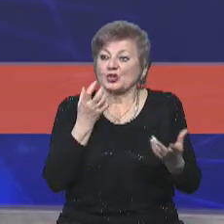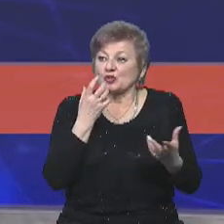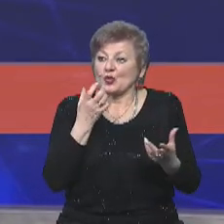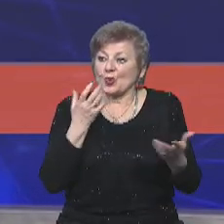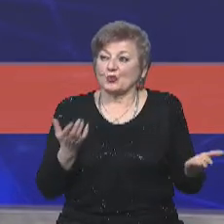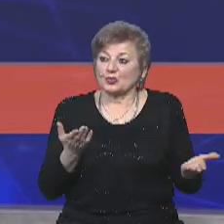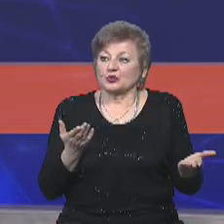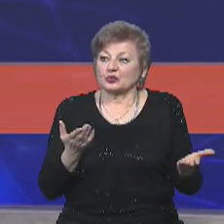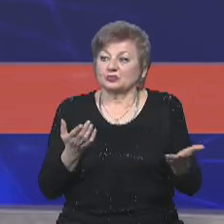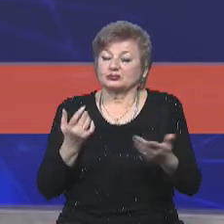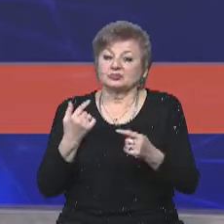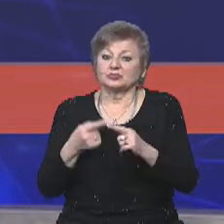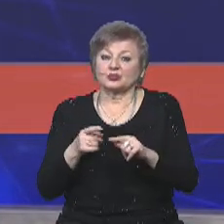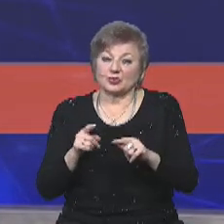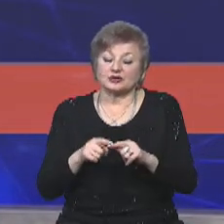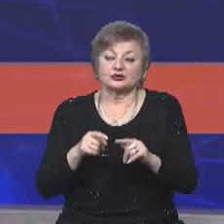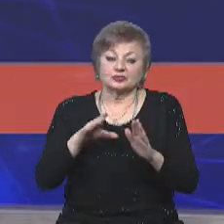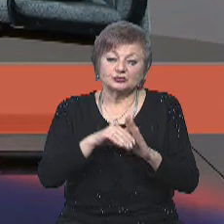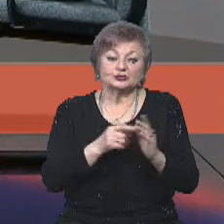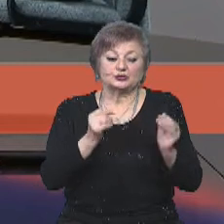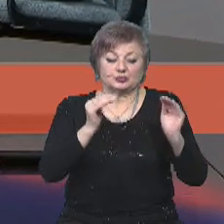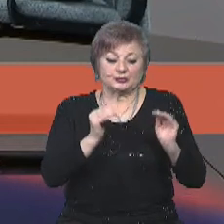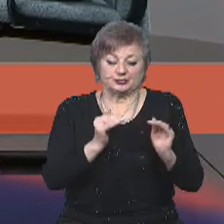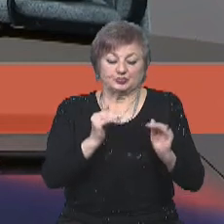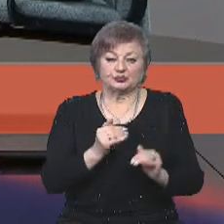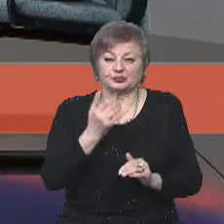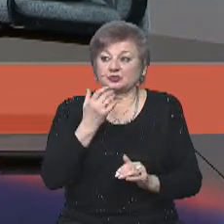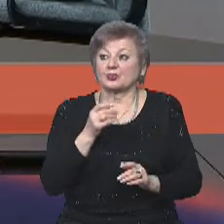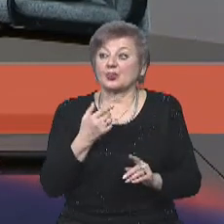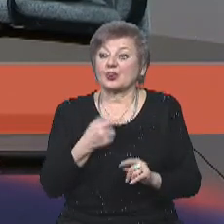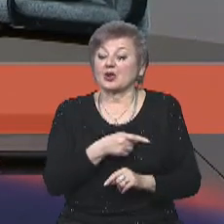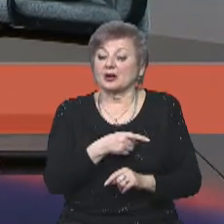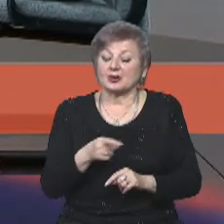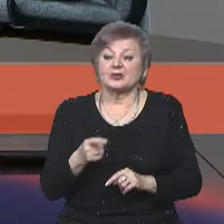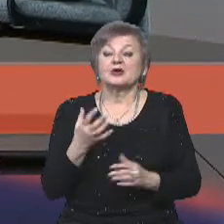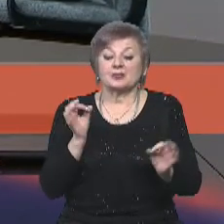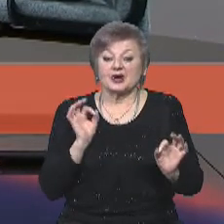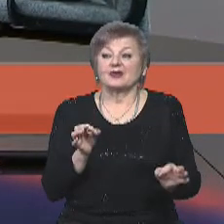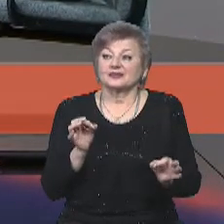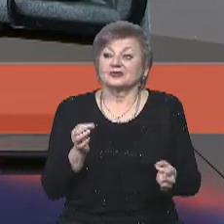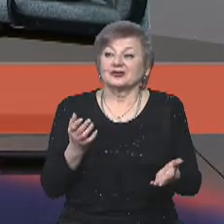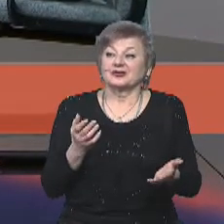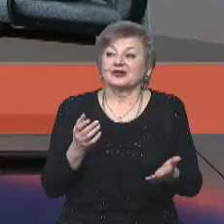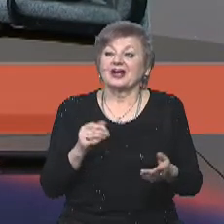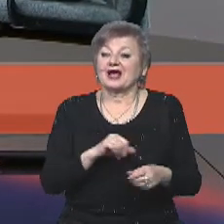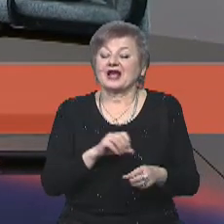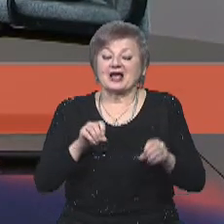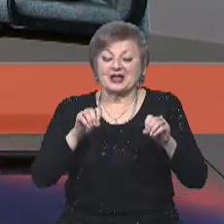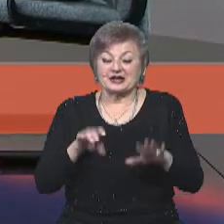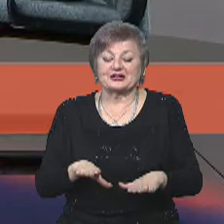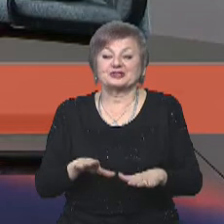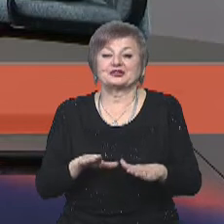практически соответствует тому температурному режиму, который так, должен говорять, быть в квартире. Говорят, что погода подивилась на цены на газ, да, и решила дать